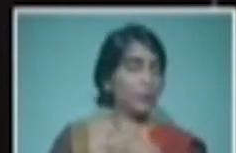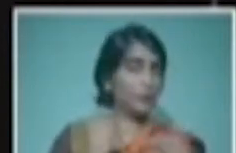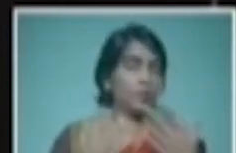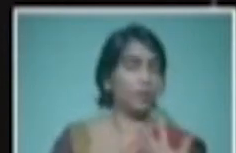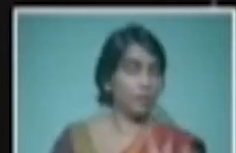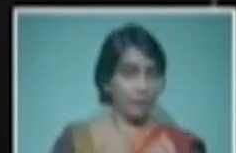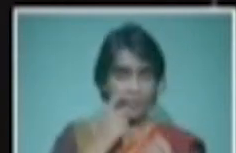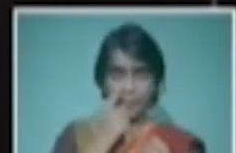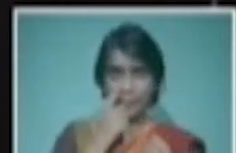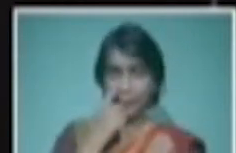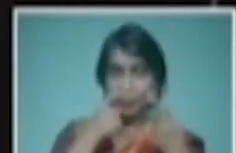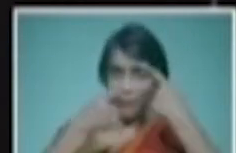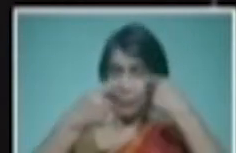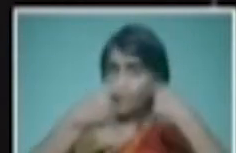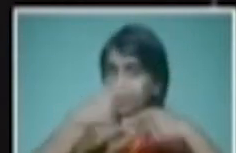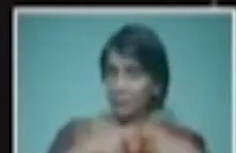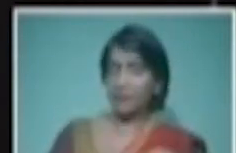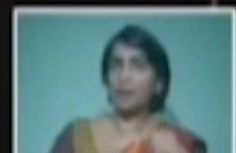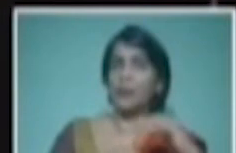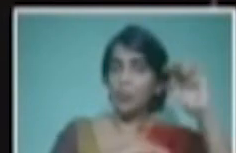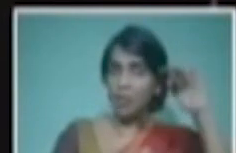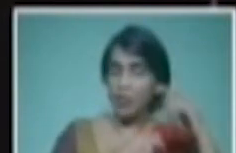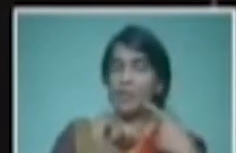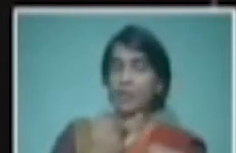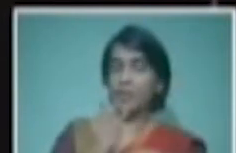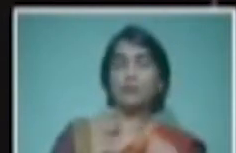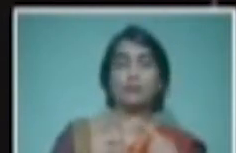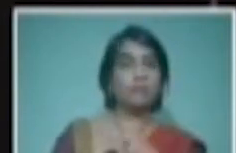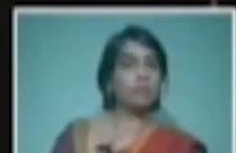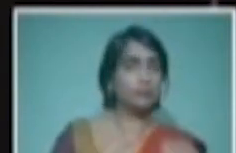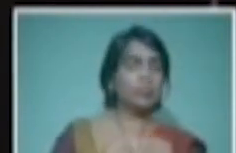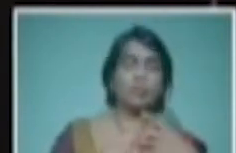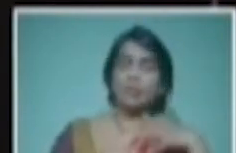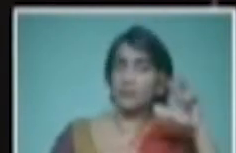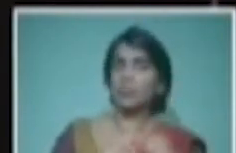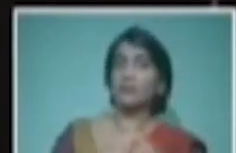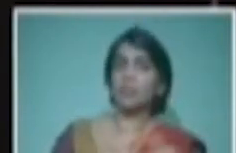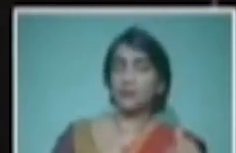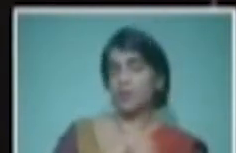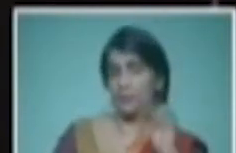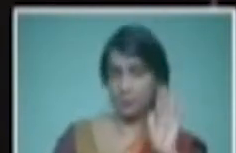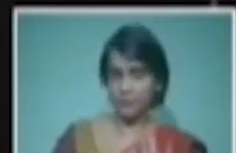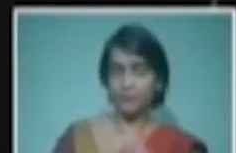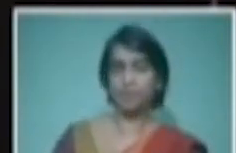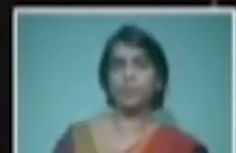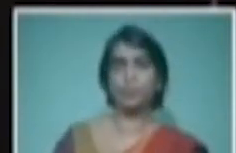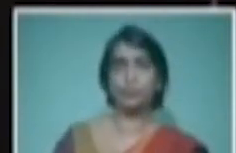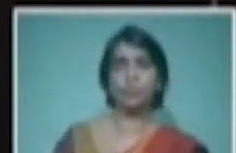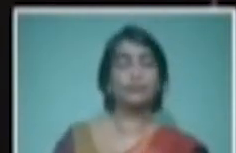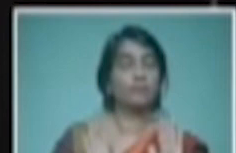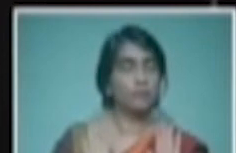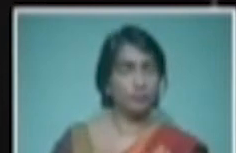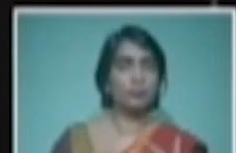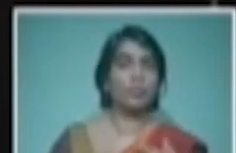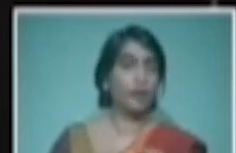අවශ්‍ය පාත සඳහන් ආනන ආදේශක කරා යොමු වීමට මෙවිට කටයුතු කරමින් පවතී. නමුත්